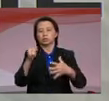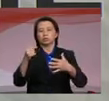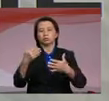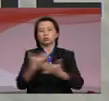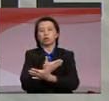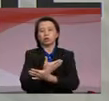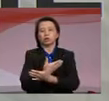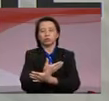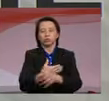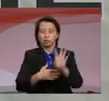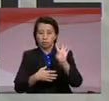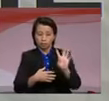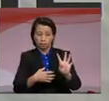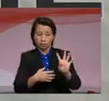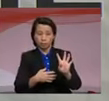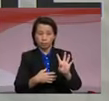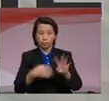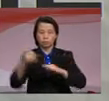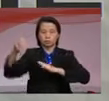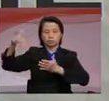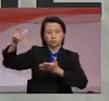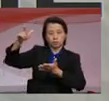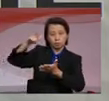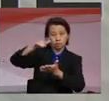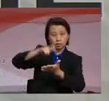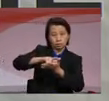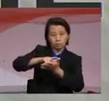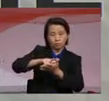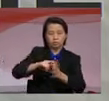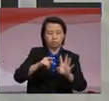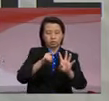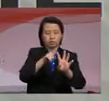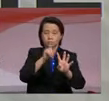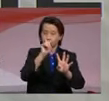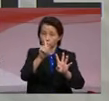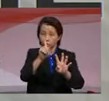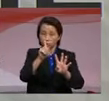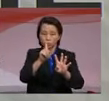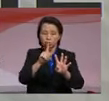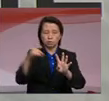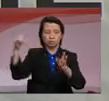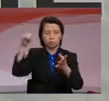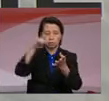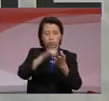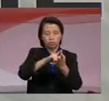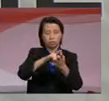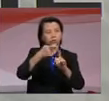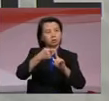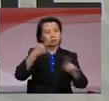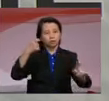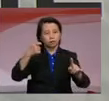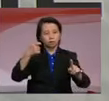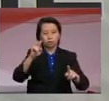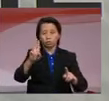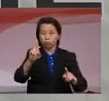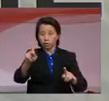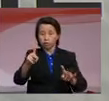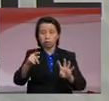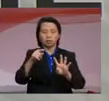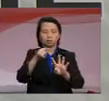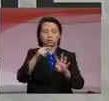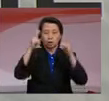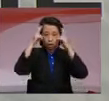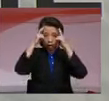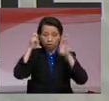COVID-19. 4 kes adalah kes import iaitu masing-masing 1 kes yang pulang dari negara United Kingdom,